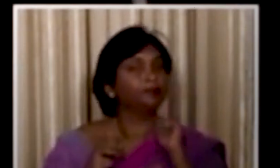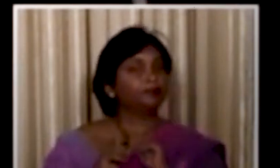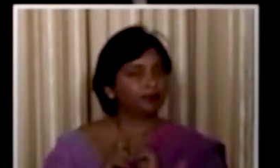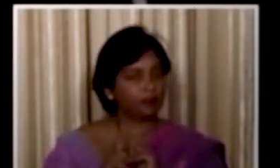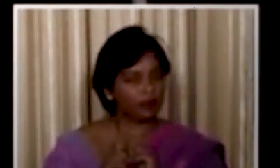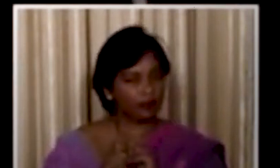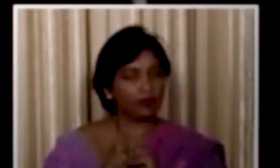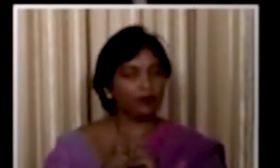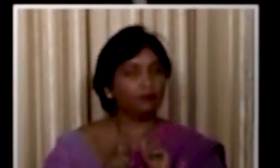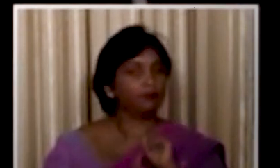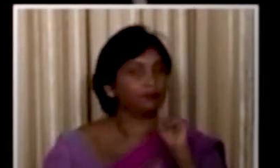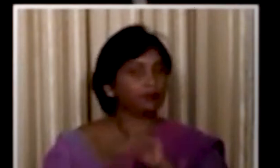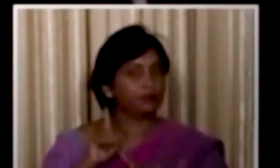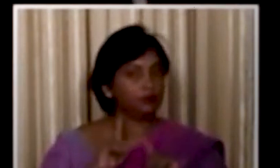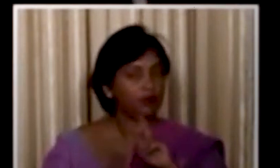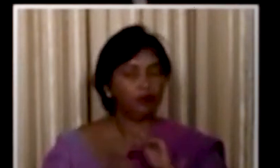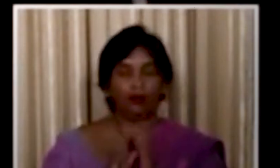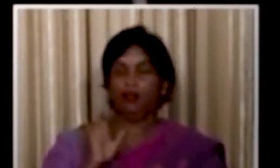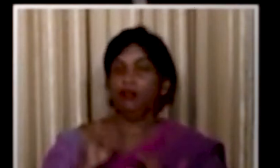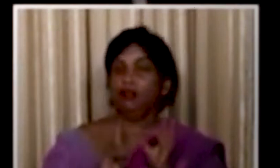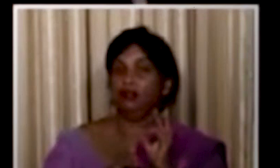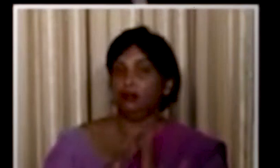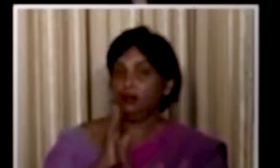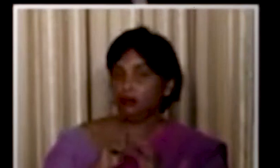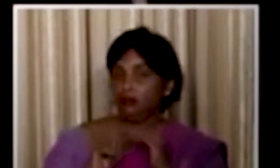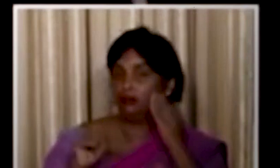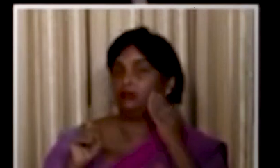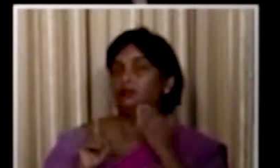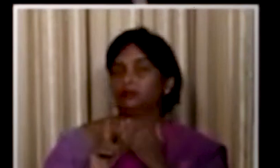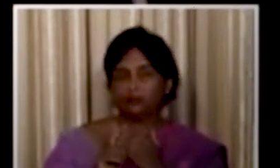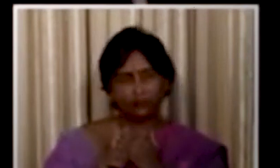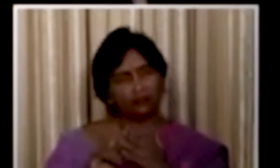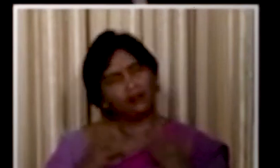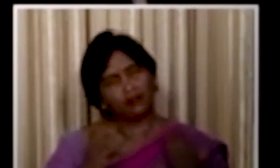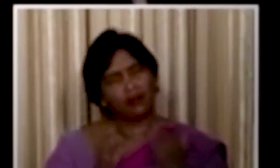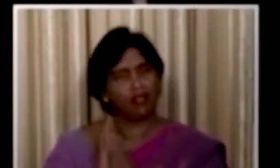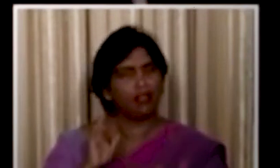பாராளுமன்ற உறுப்பினர்கள் மீது நடத்தப்பட்ட தாக்குதல்கள் தொடர்பாக